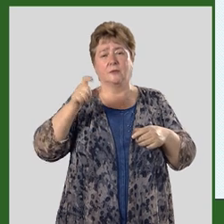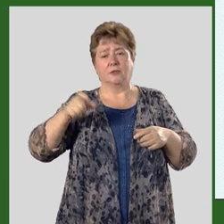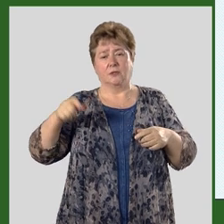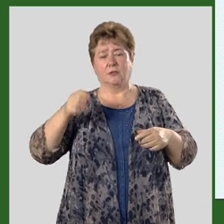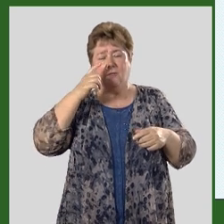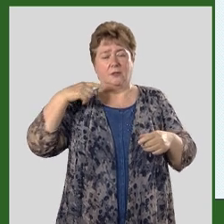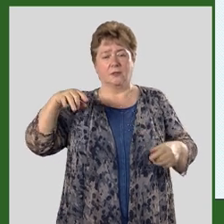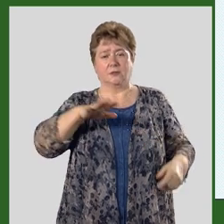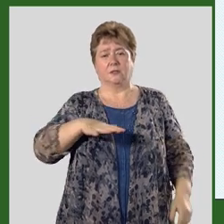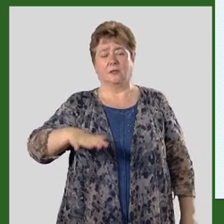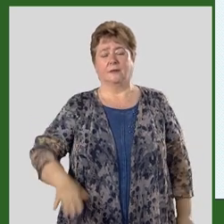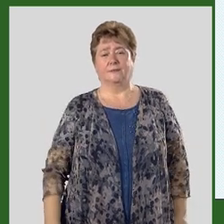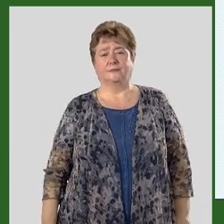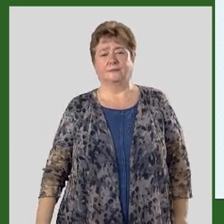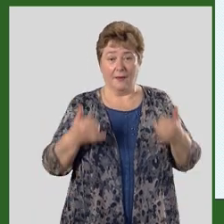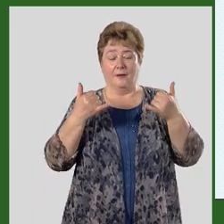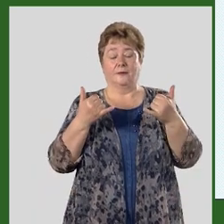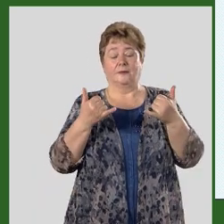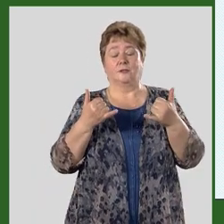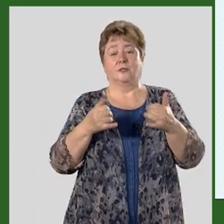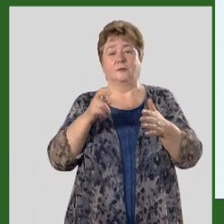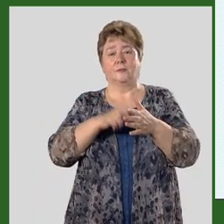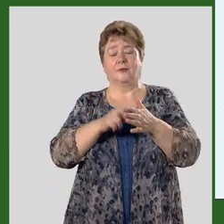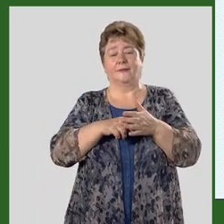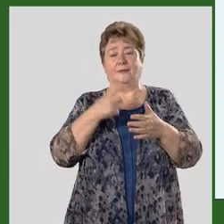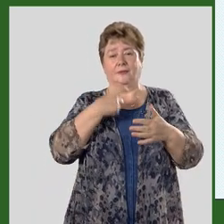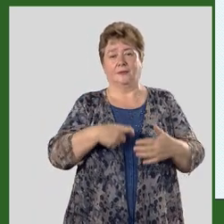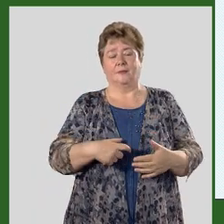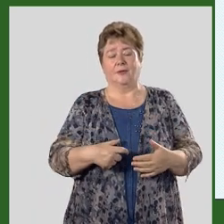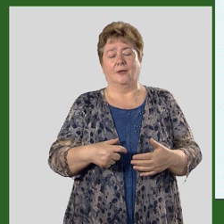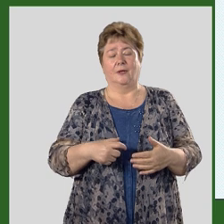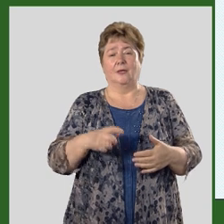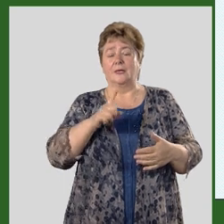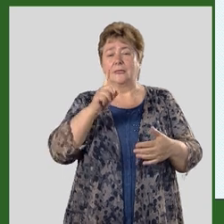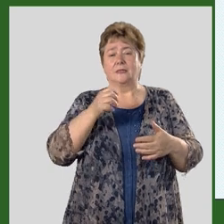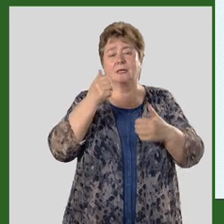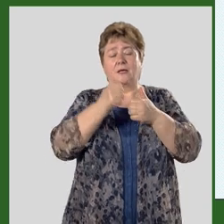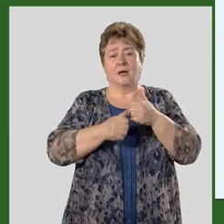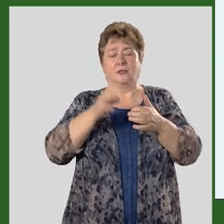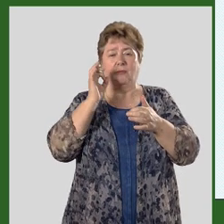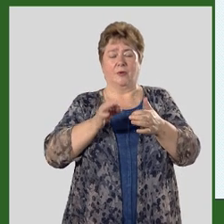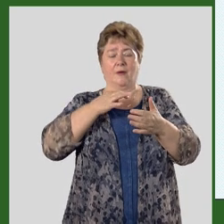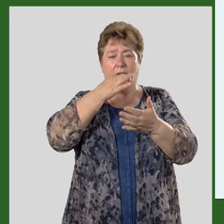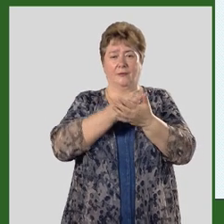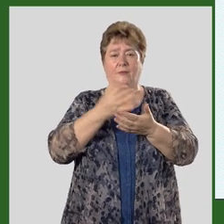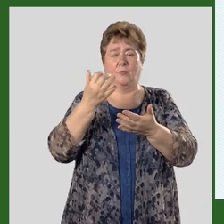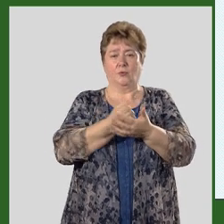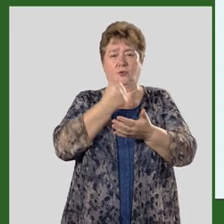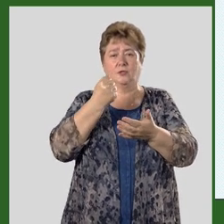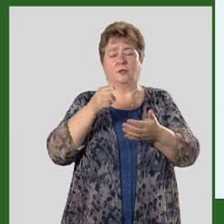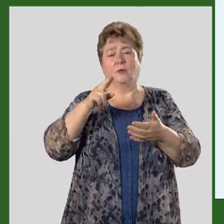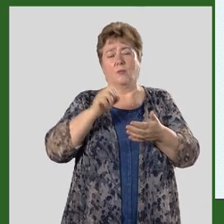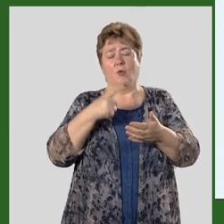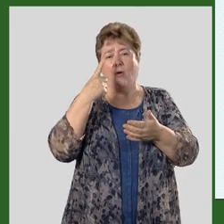Кыргызстана. А теперь проверьте себя. За каждый правильный ответ вы получаете